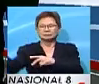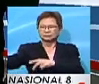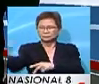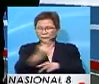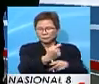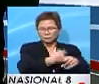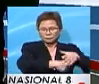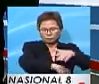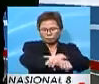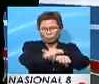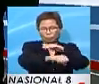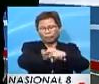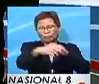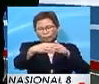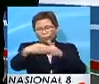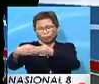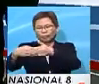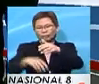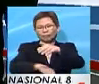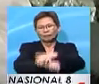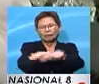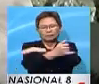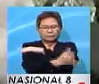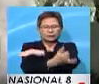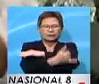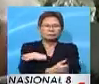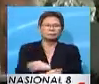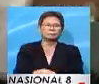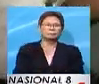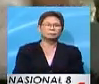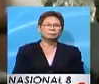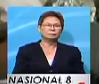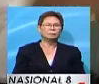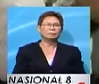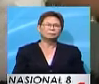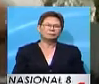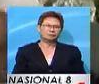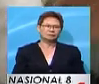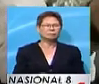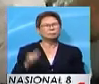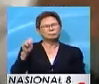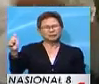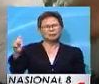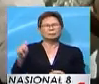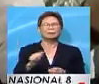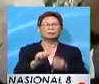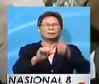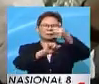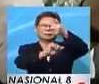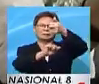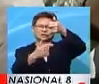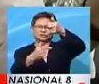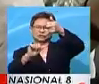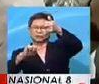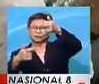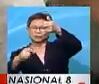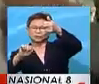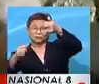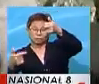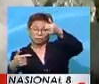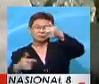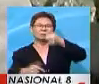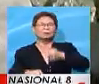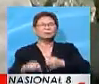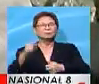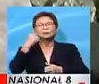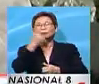badan bola sepak negara jadi bilah badan-badan gabungan berunding Siapa yang difikirkan